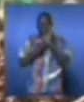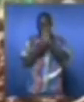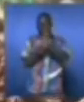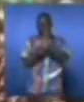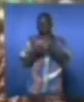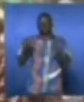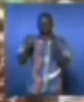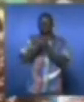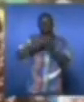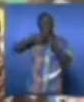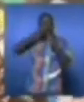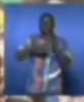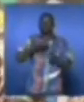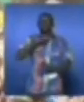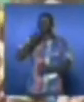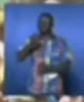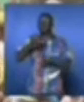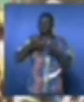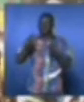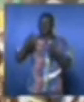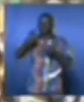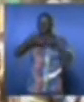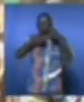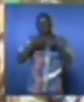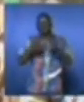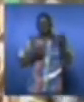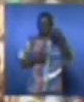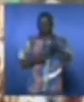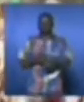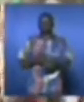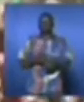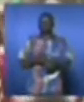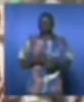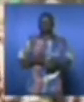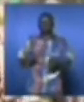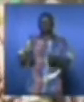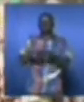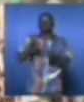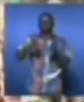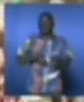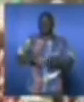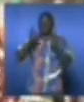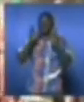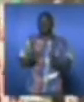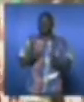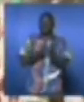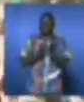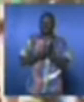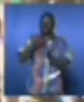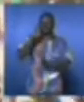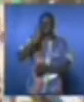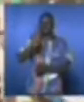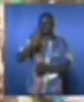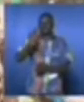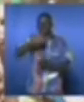avant, mais dès que M. Belemnyegré Jean-Étienne, qui est venu comme directeur au niveau de l'école B, le 100% a